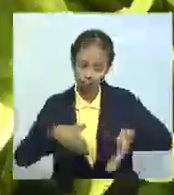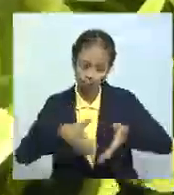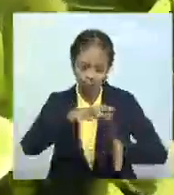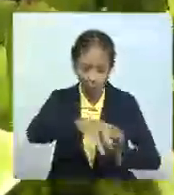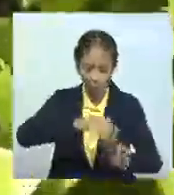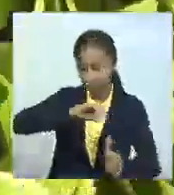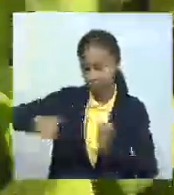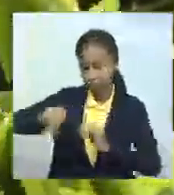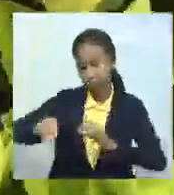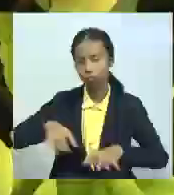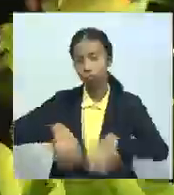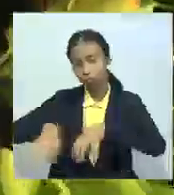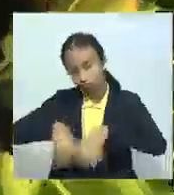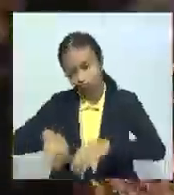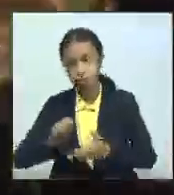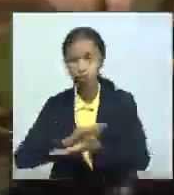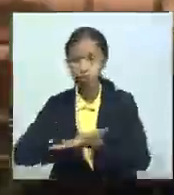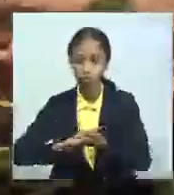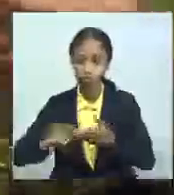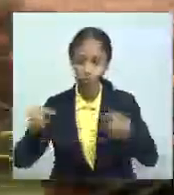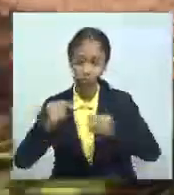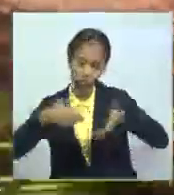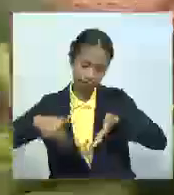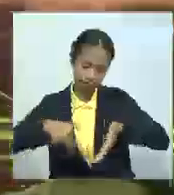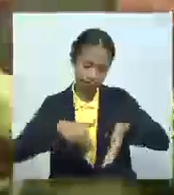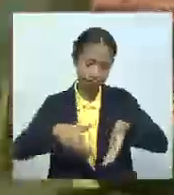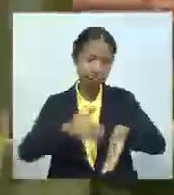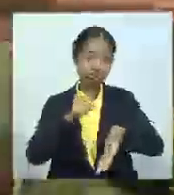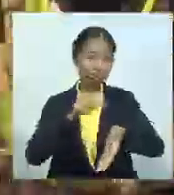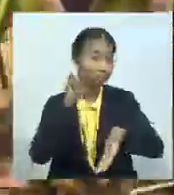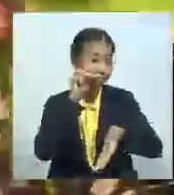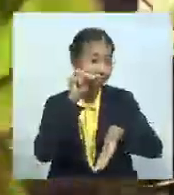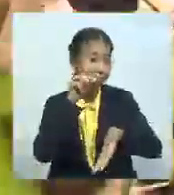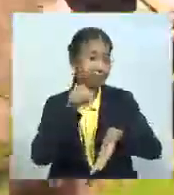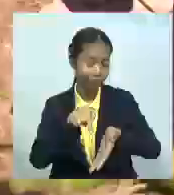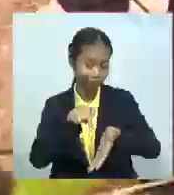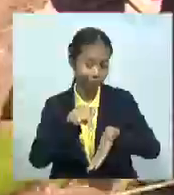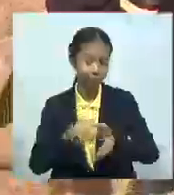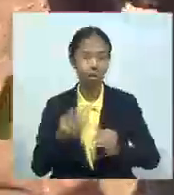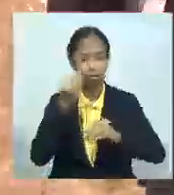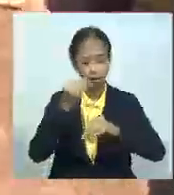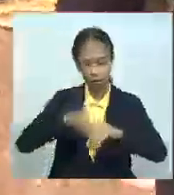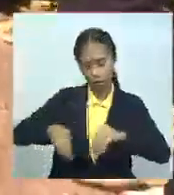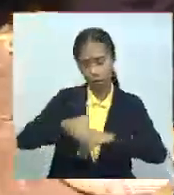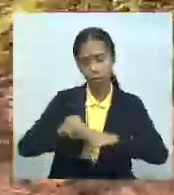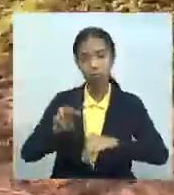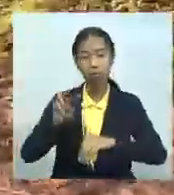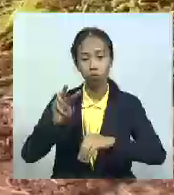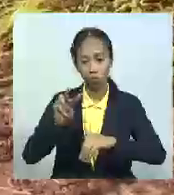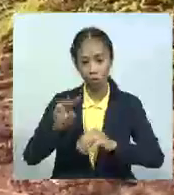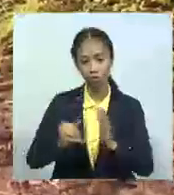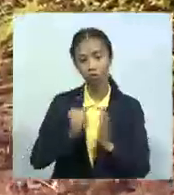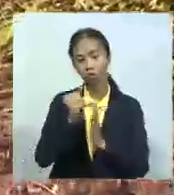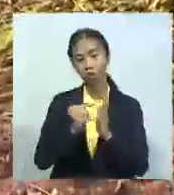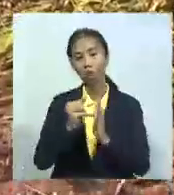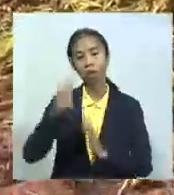องและพัฒนาพื้นที่สาธารณะริมสองฝั่งลำห้วยหนองปล้องชุมชนบ้านบุญเกิดหมู่2ตำบลพระบาทอำเภอเมืองลำ